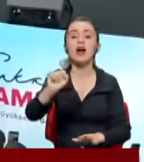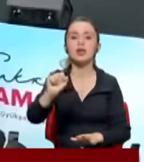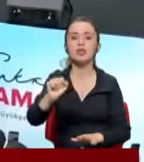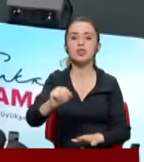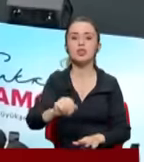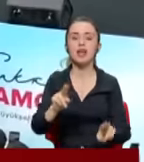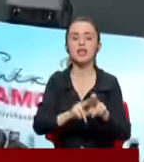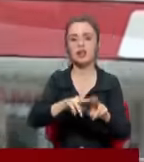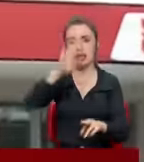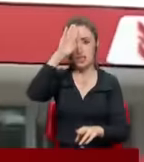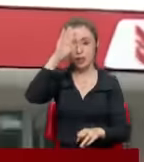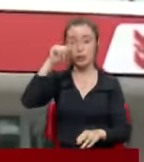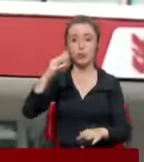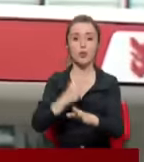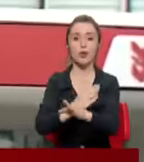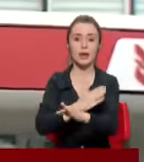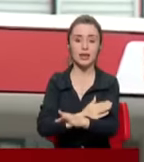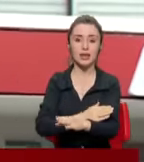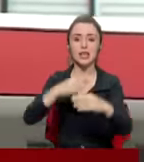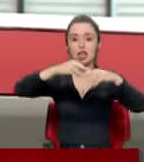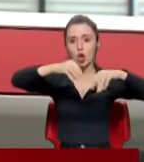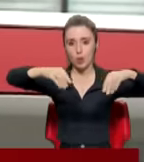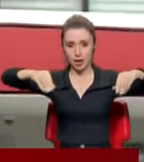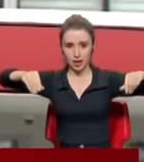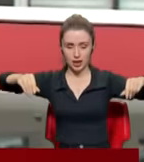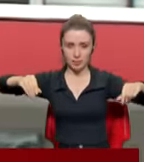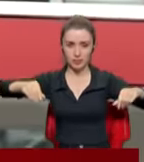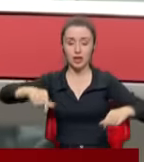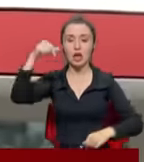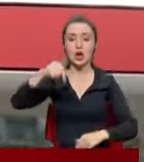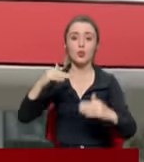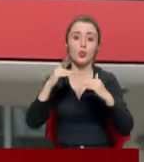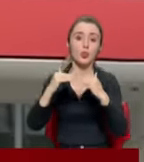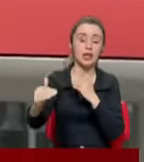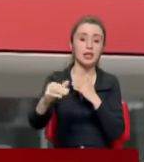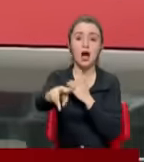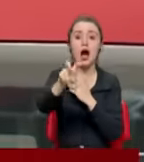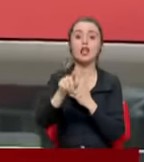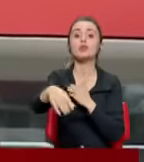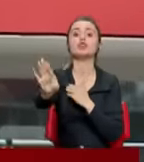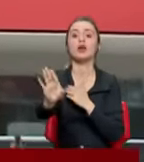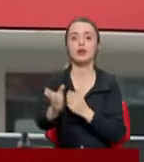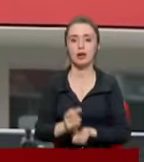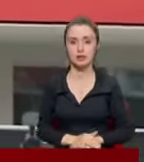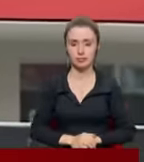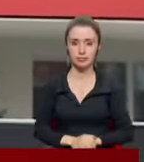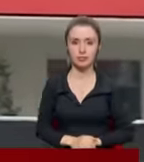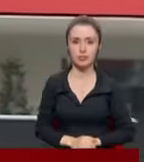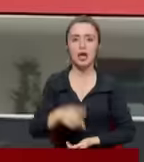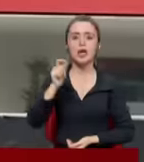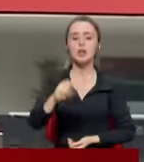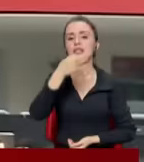kanal İstanbul'u Bu memleketin topraklarını bu milletten alamayacaklar